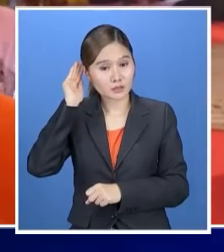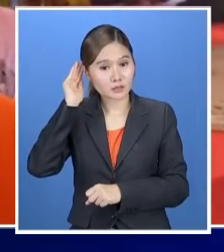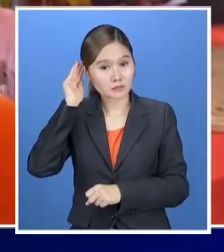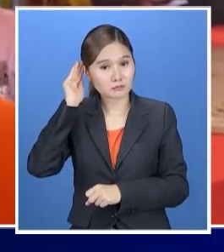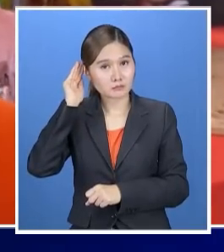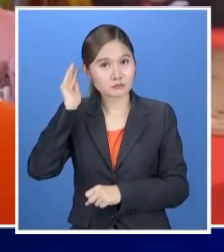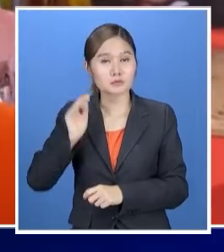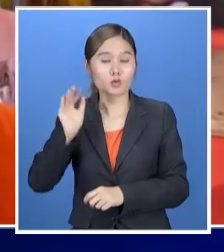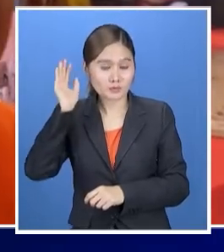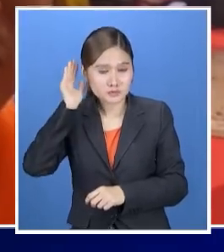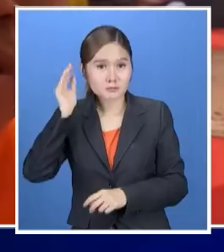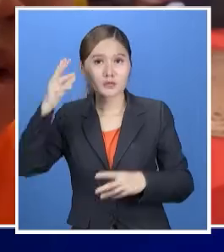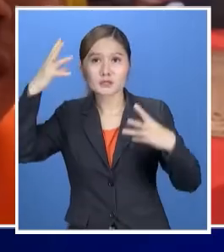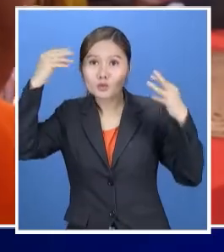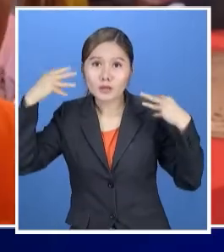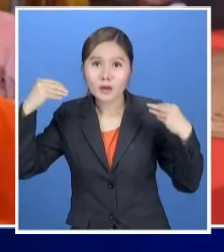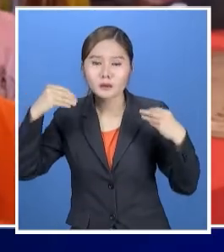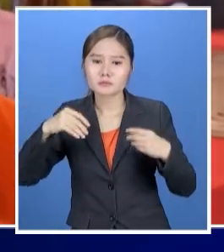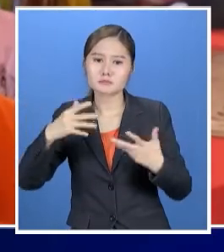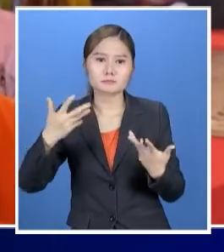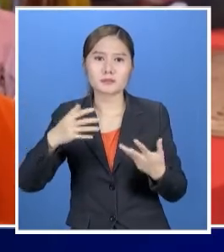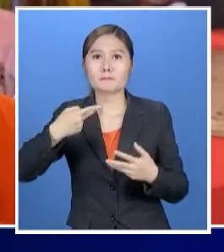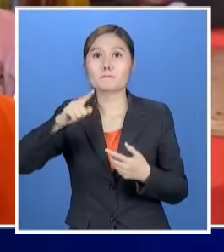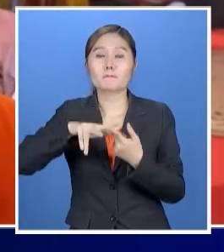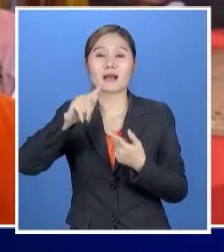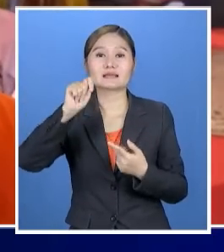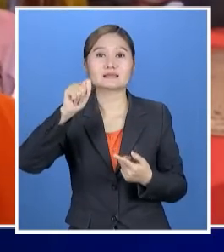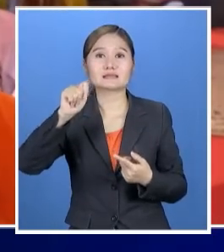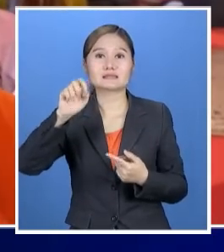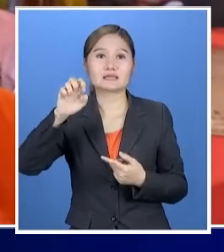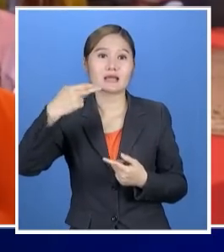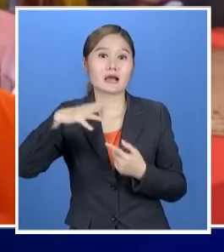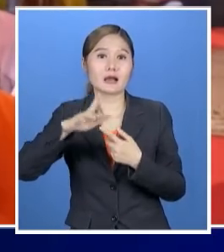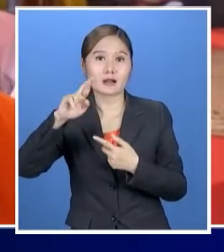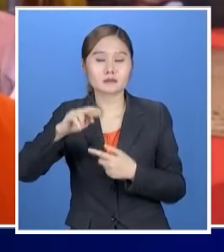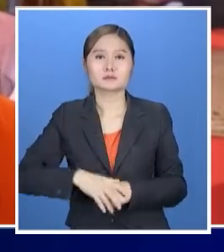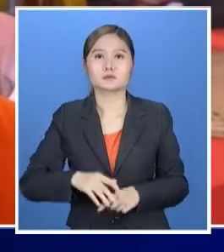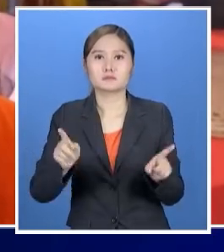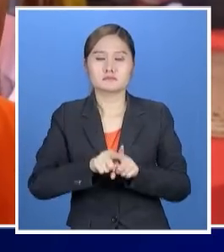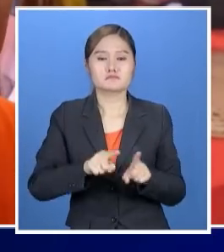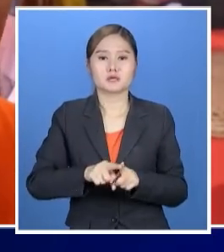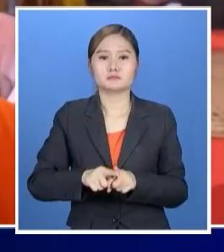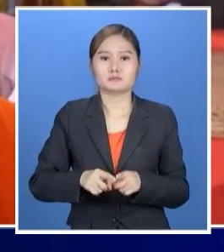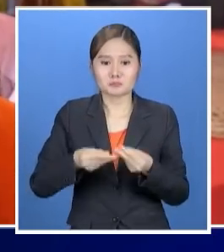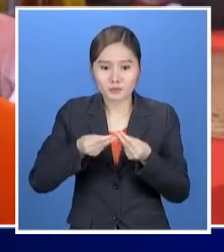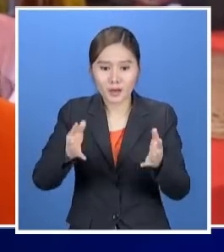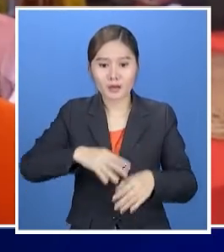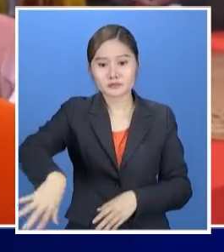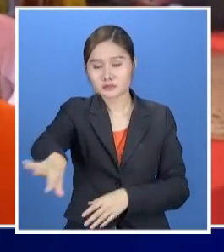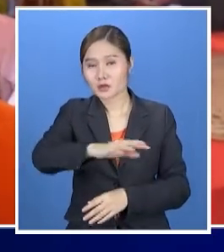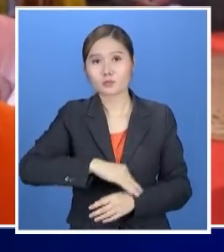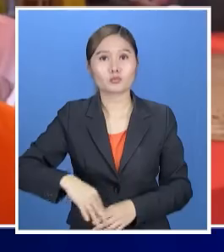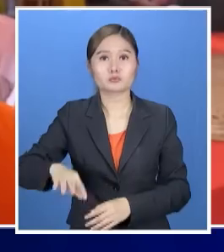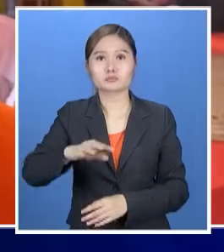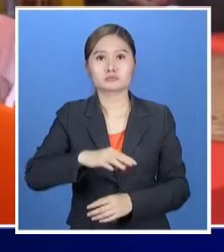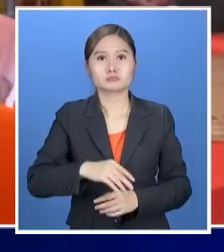าร ก็เชื่อจ้ะเพราะว่าหลวงพ่ออาจจะมีความ แสดงปาฏิหาริย์ให้ชาวเผือบึงสัมพันธ์และชา